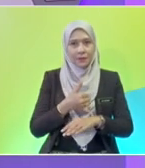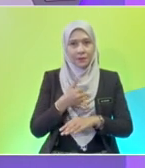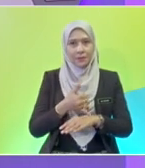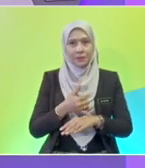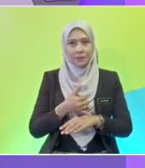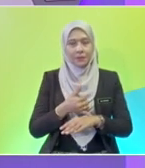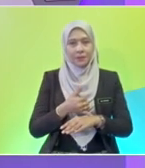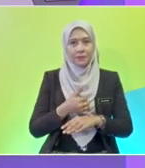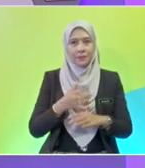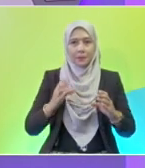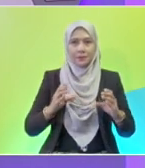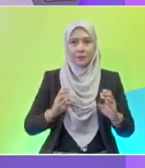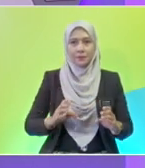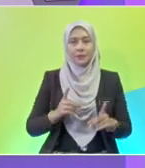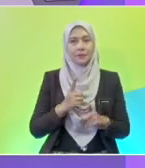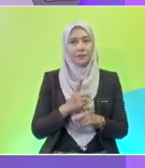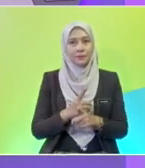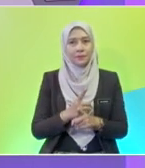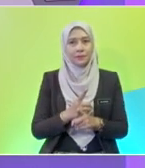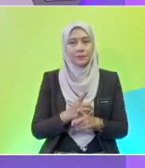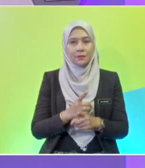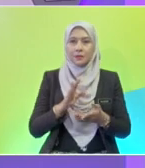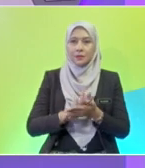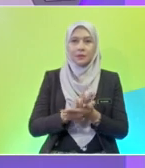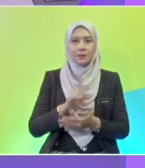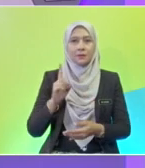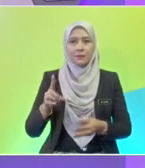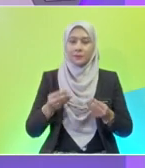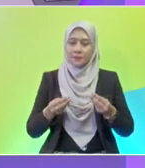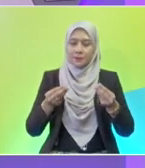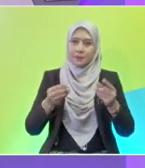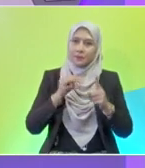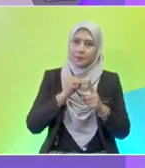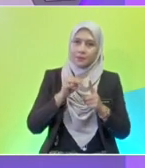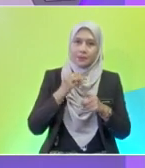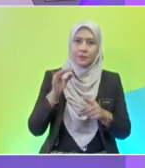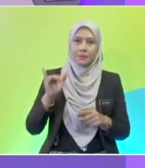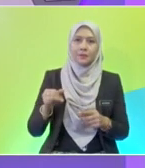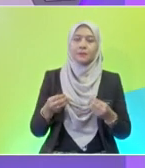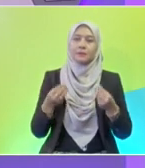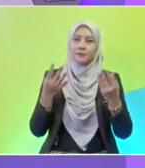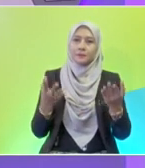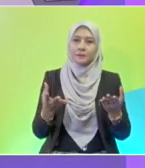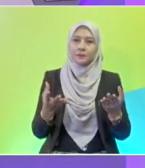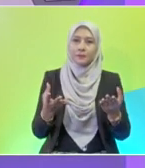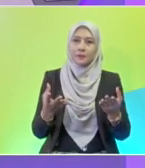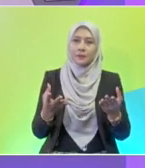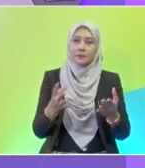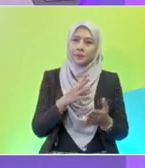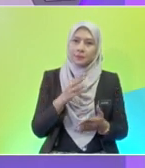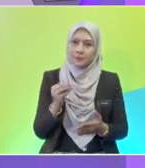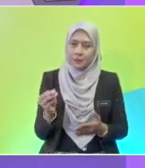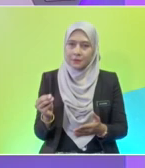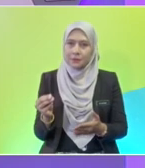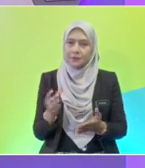1 akan memberi banyak manfaat Oke secara otomatis kita boleh menjawab kertas 2 Jadi macam